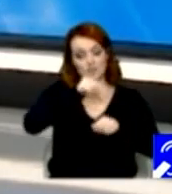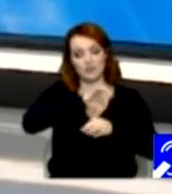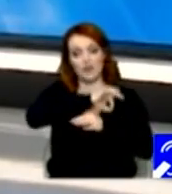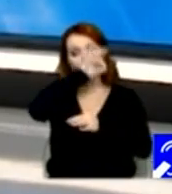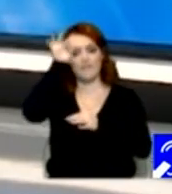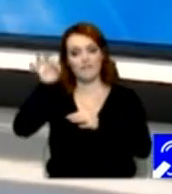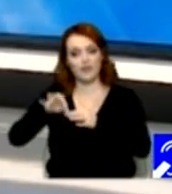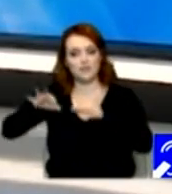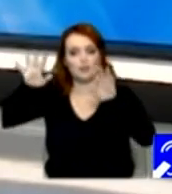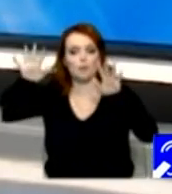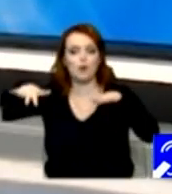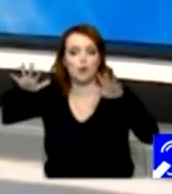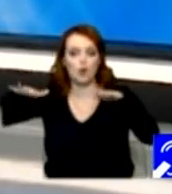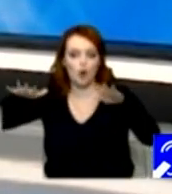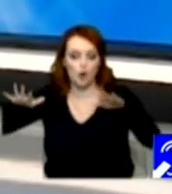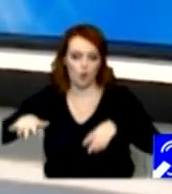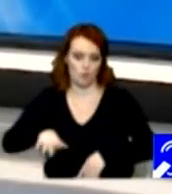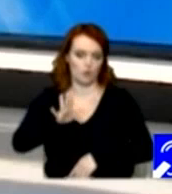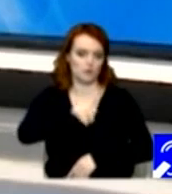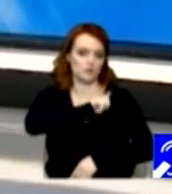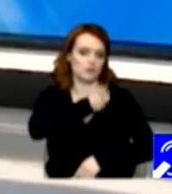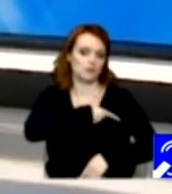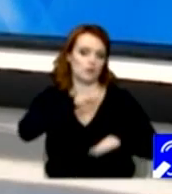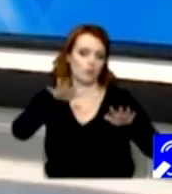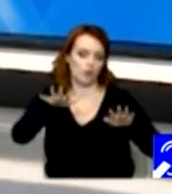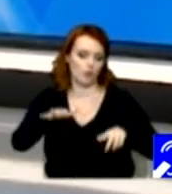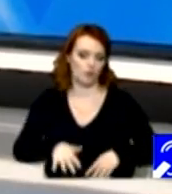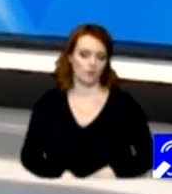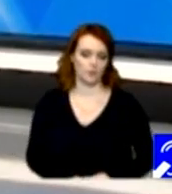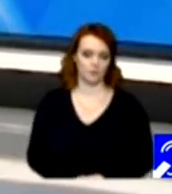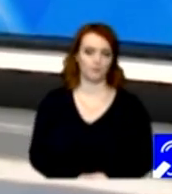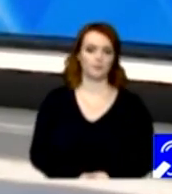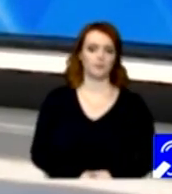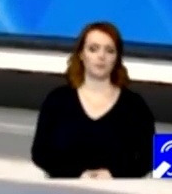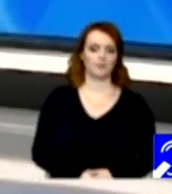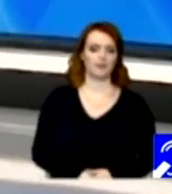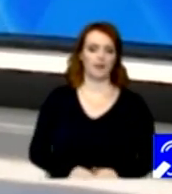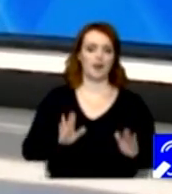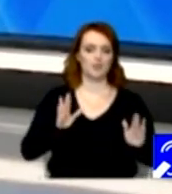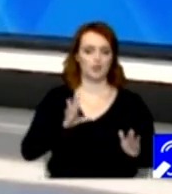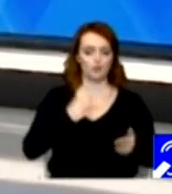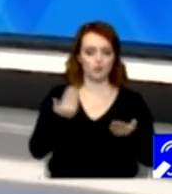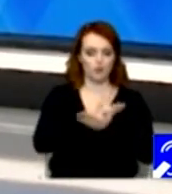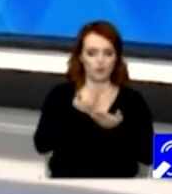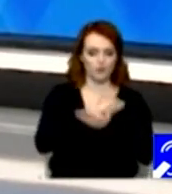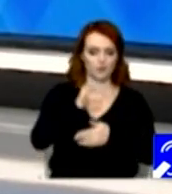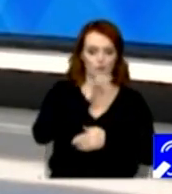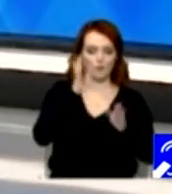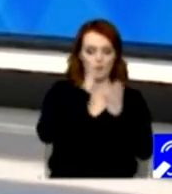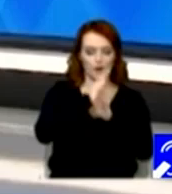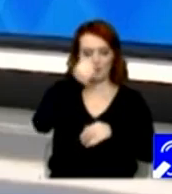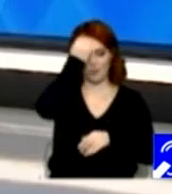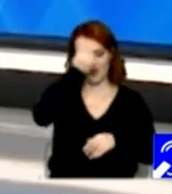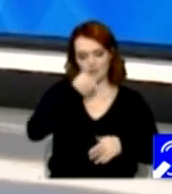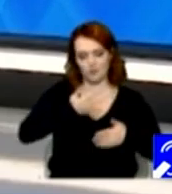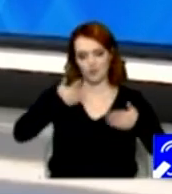vest plouă iar cantitățile de apă vor depăși 25 30 l pe metru pătrat atât de vremea Eu sunt Ionuț Gheorghe și vă mulțumesc pentru